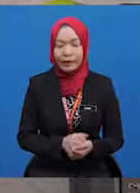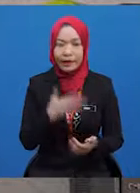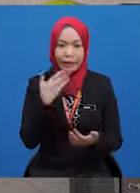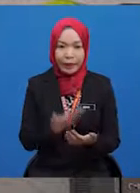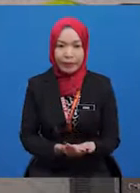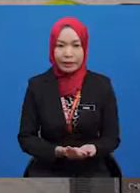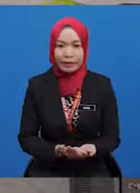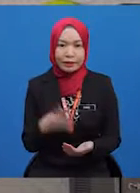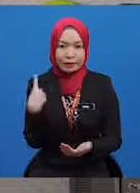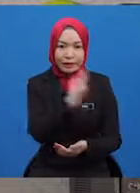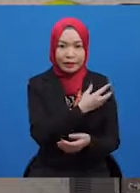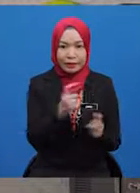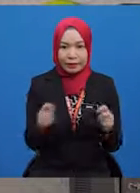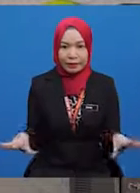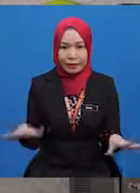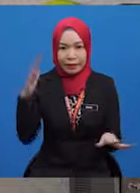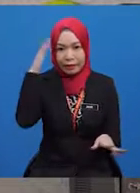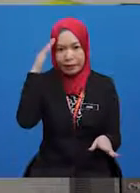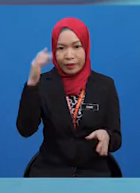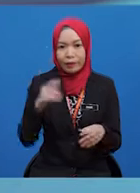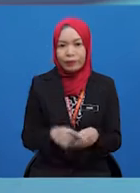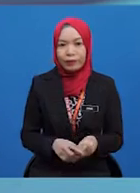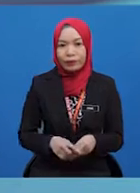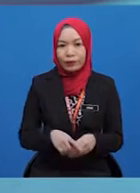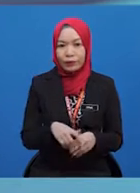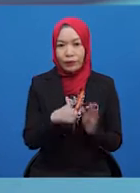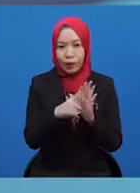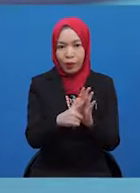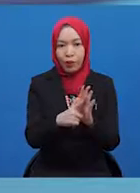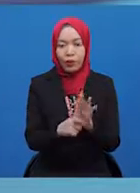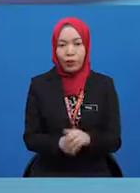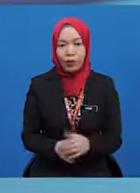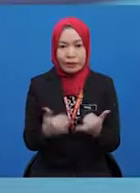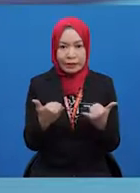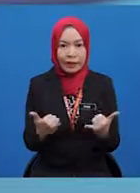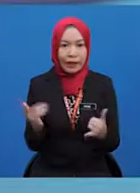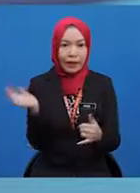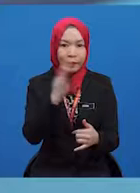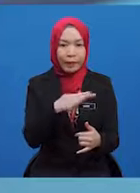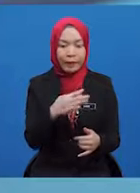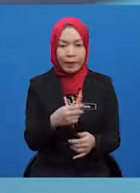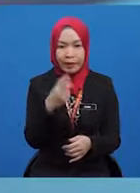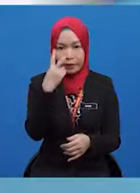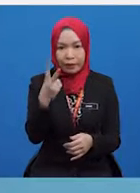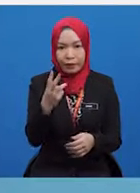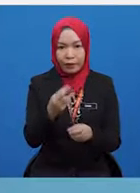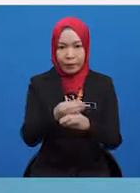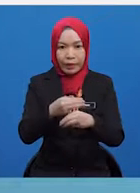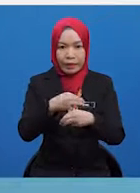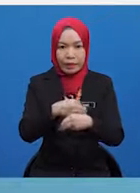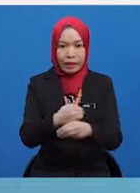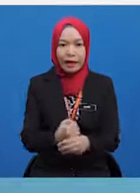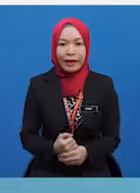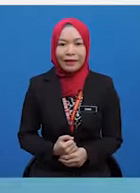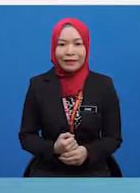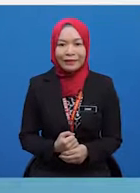Baiklah, kita telah pun mengetahui tentang logo. Sekarang, mari kita berbalik kepada permasalahan